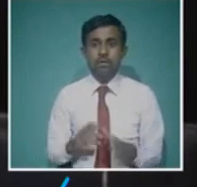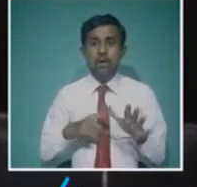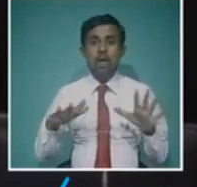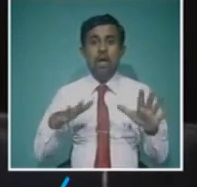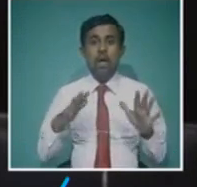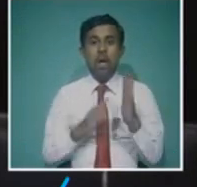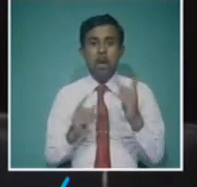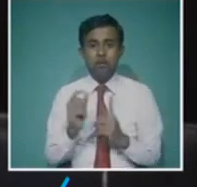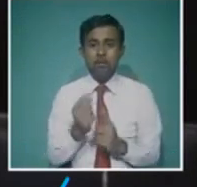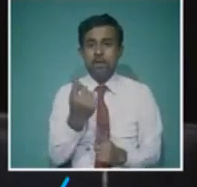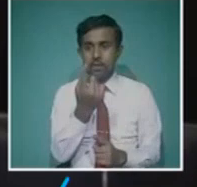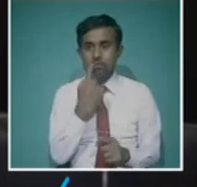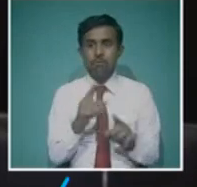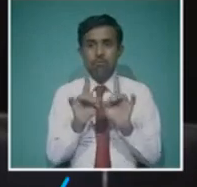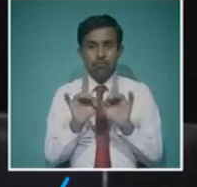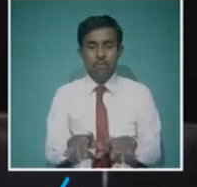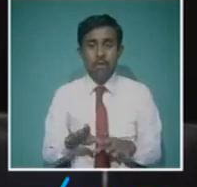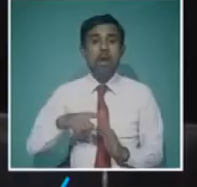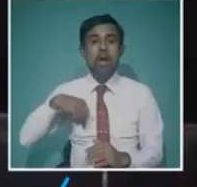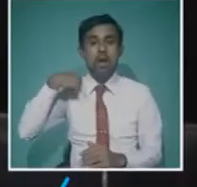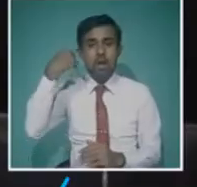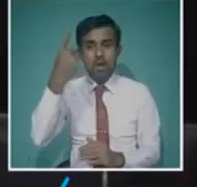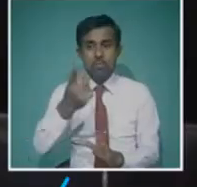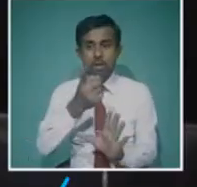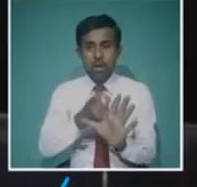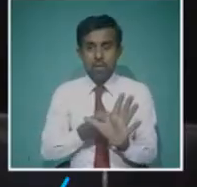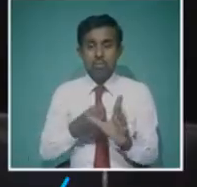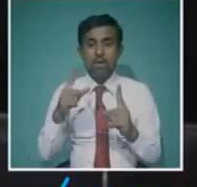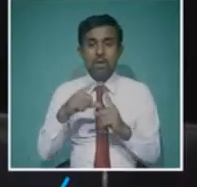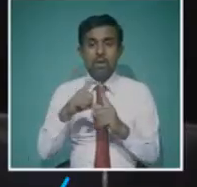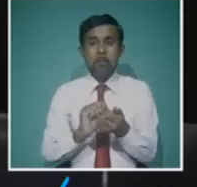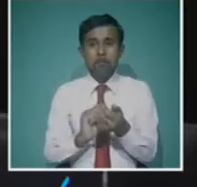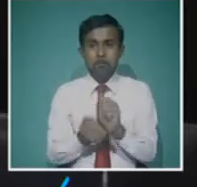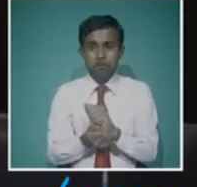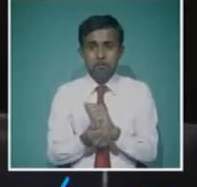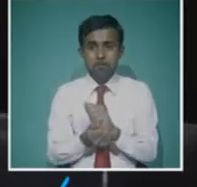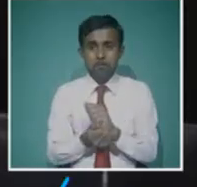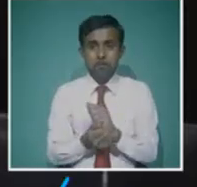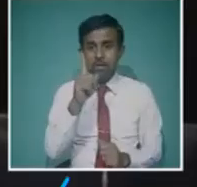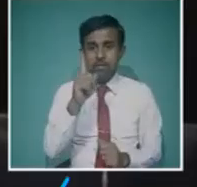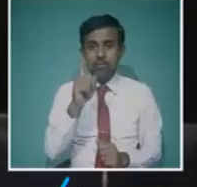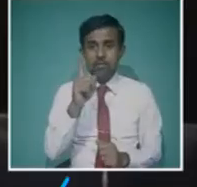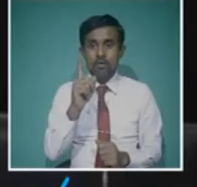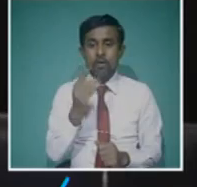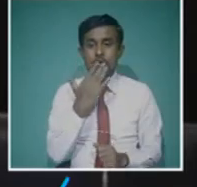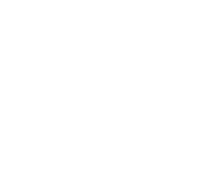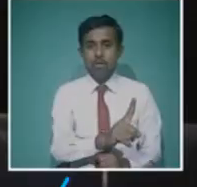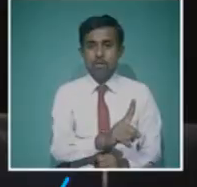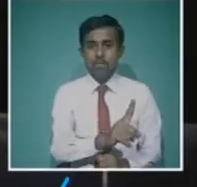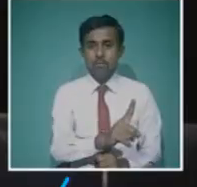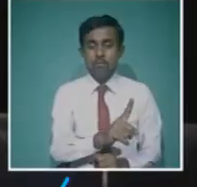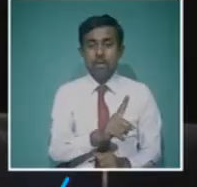මහතා පාර්ලිමේන්තුවේදී ප්‍රකාශ කළා. මම ලබන අවුරුද්දේ යෝජිත අධ්‍යාපන ප්‍රතිසංස්කරණයේ එක කොටසක් හැටියට පළවෙනි ශ්‍රේණියේ